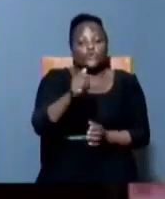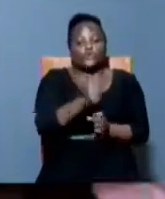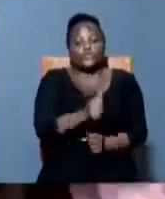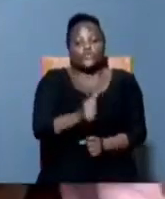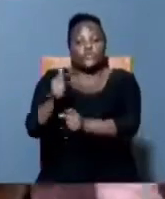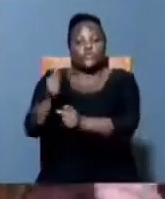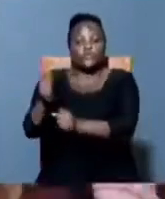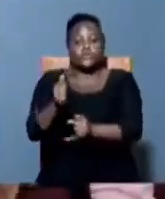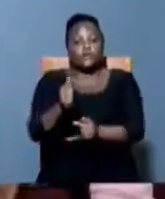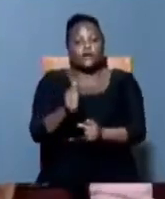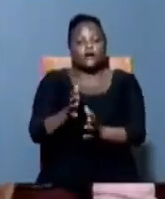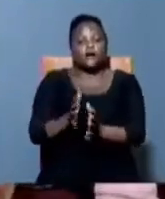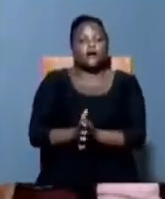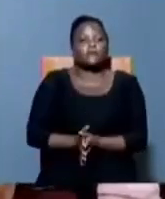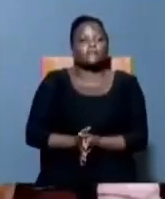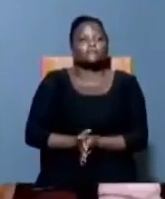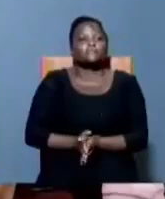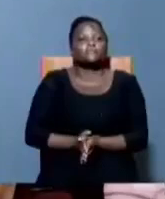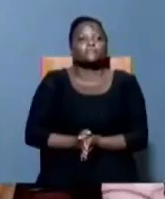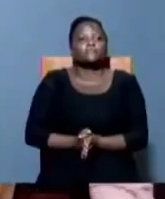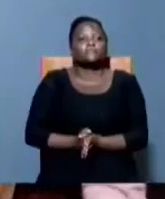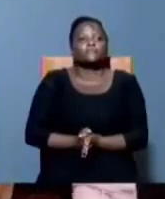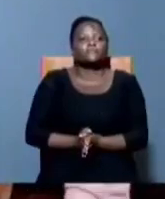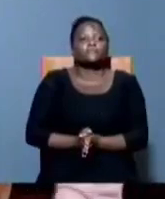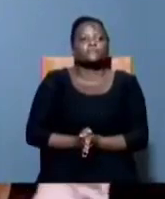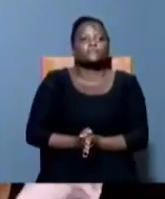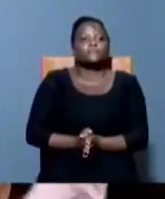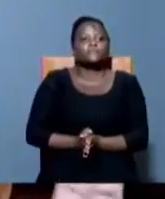Tembeeni jioni ya leo wakati wito unaendelea kwenye vituo.